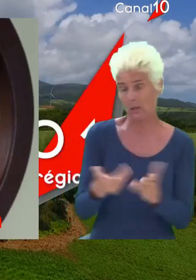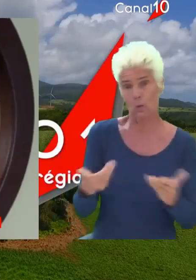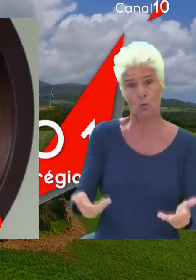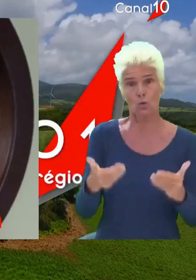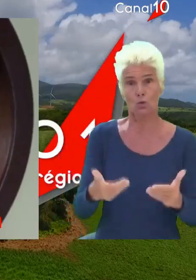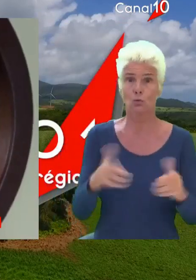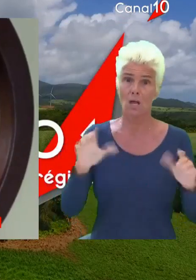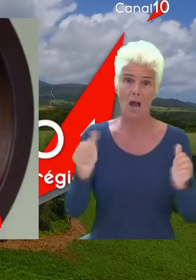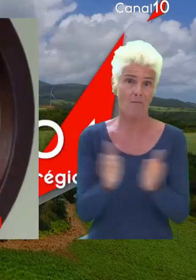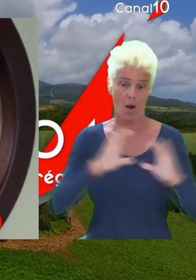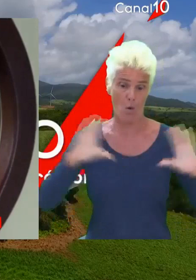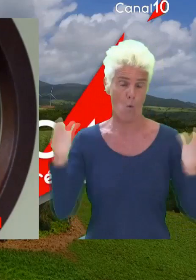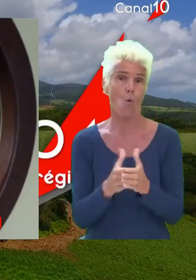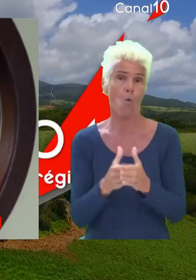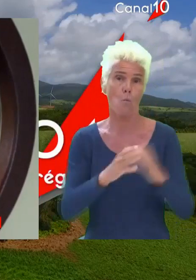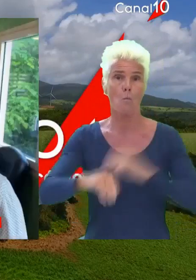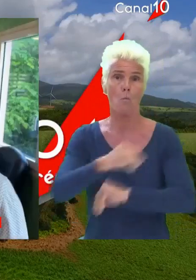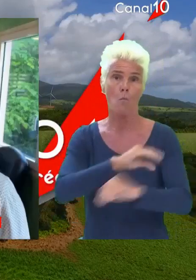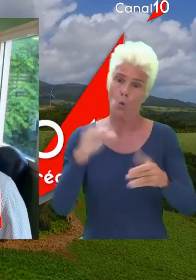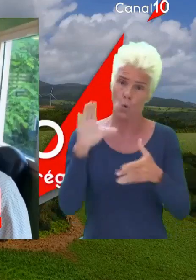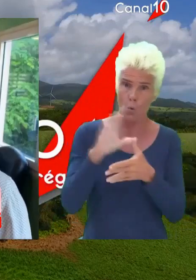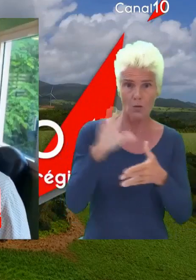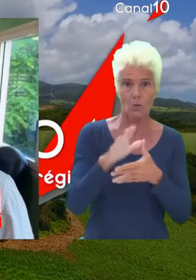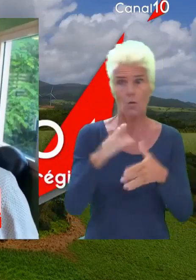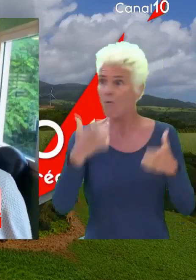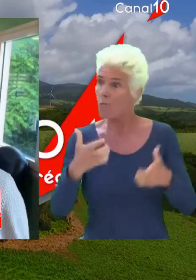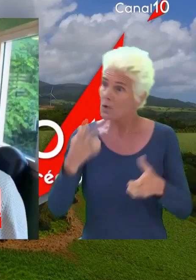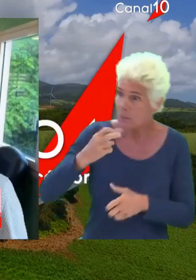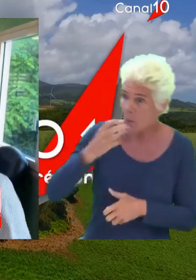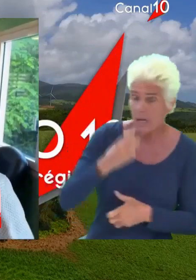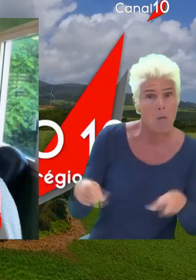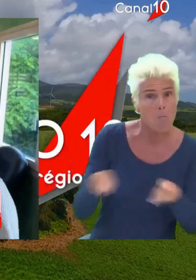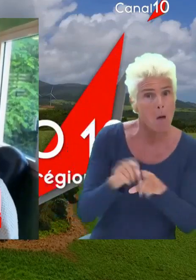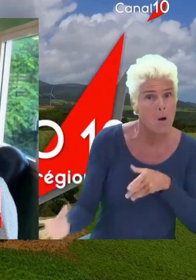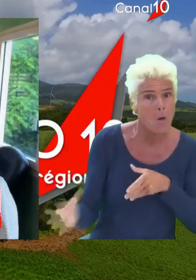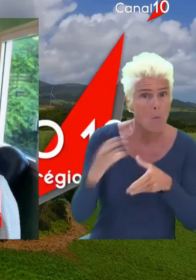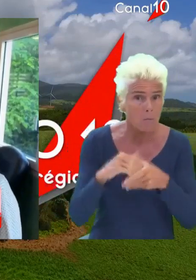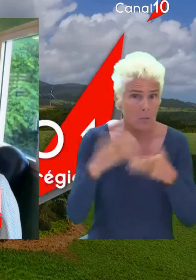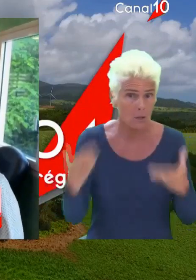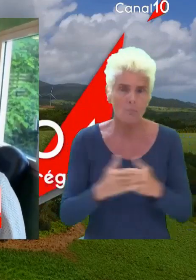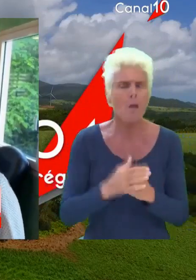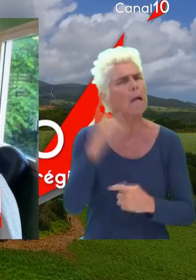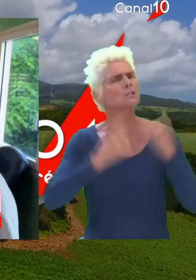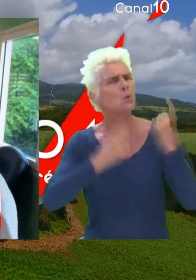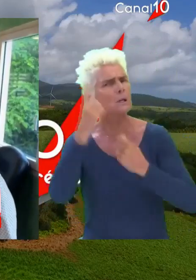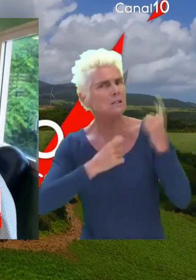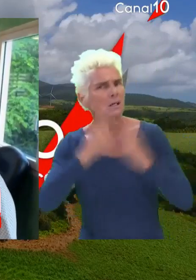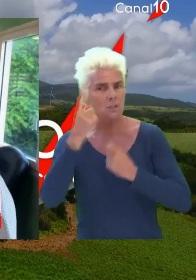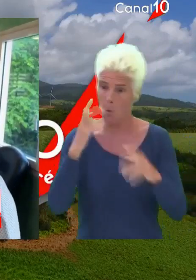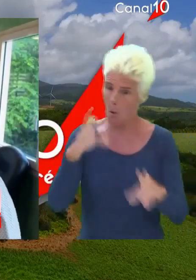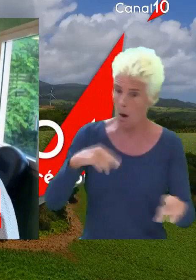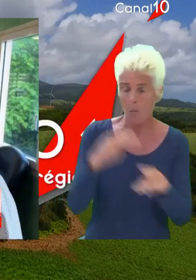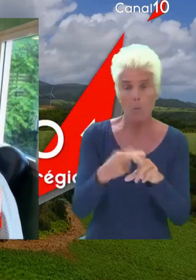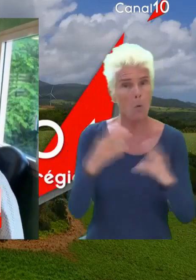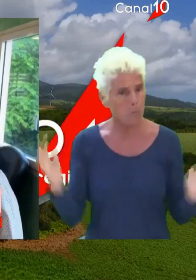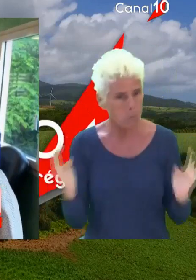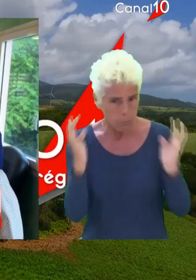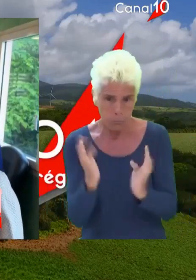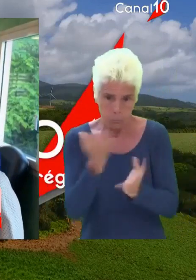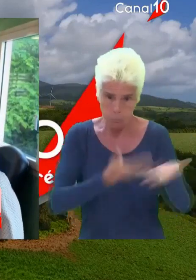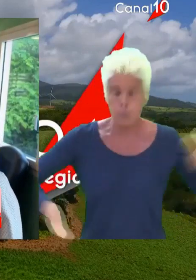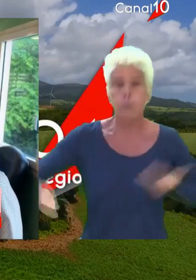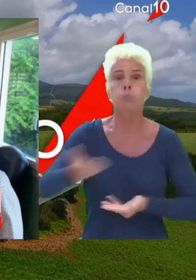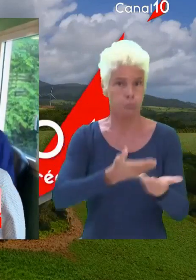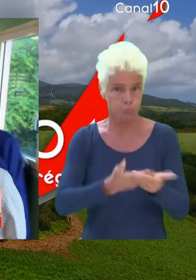Guadeloupe et des guadeloupé intéressés sur la question donc c'est vrai que les questions sont posées les réponses sont sont portées et